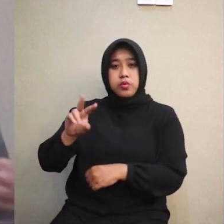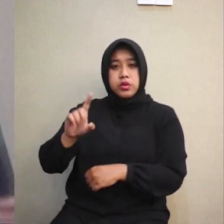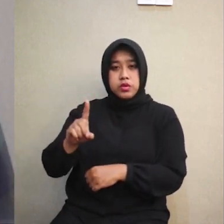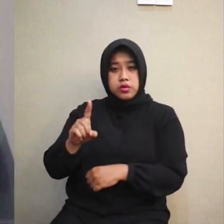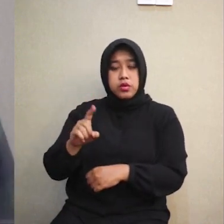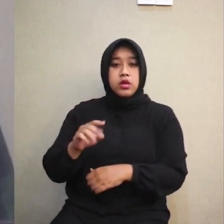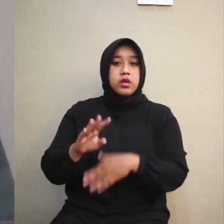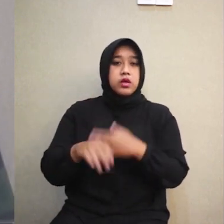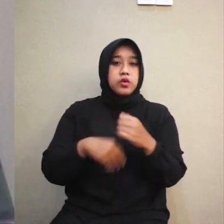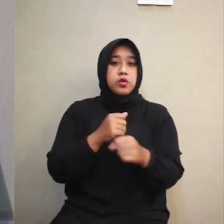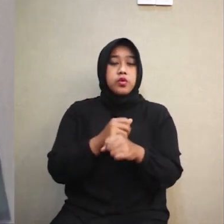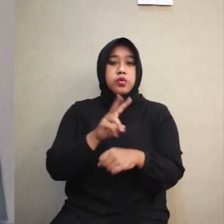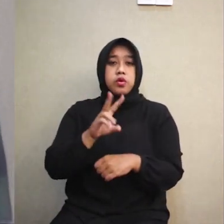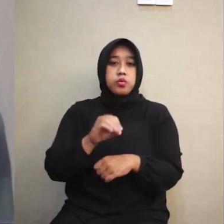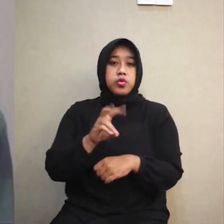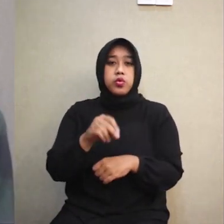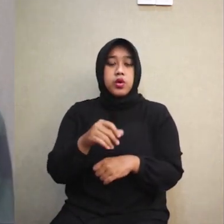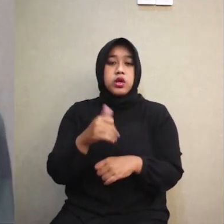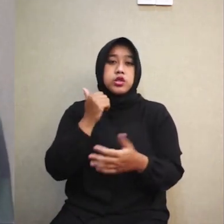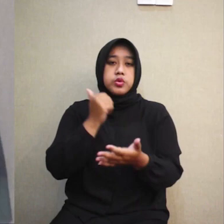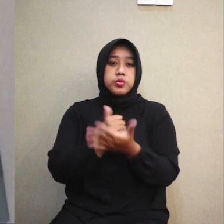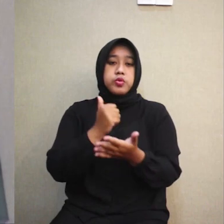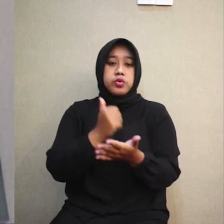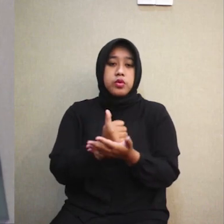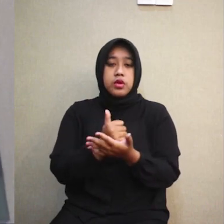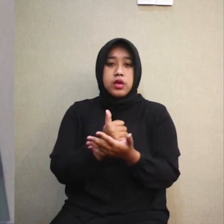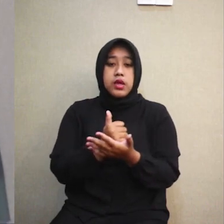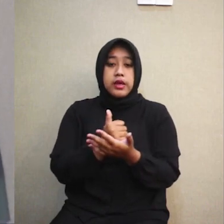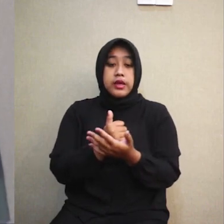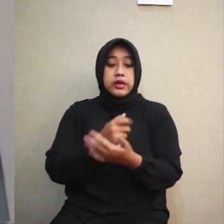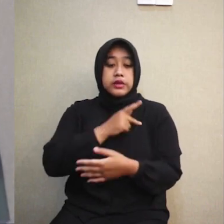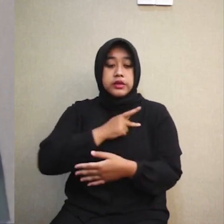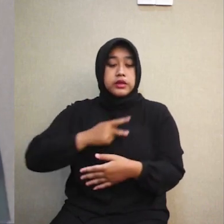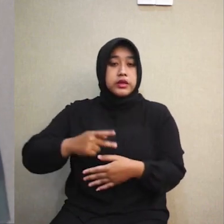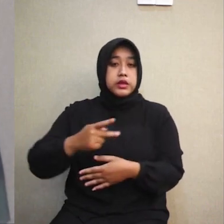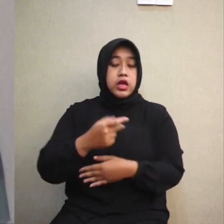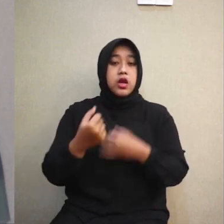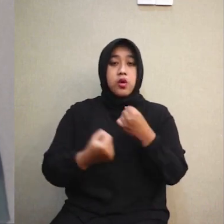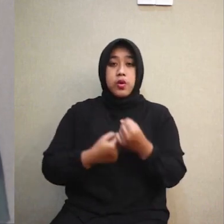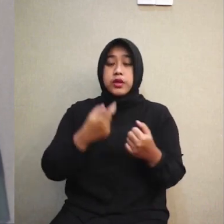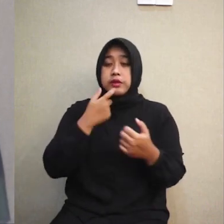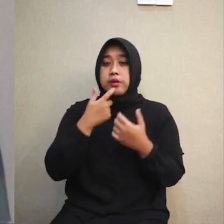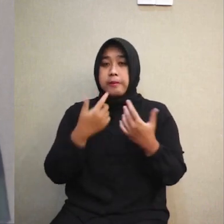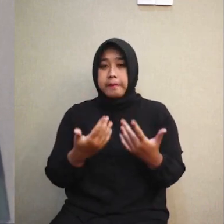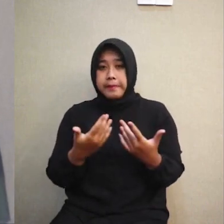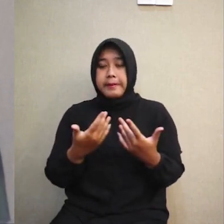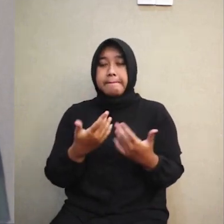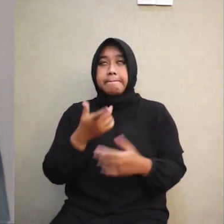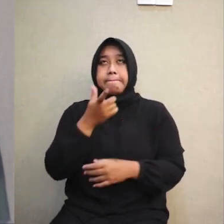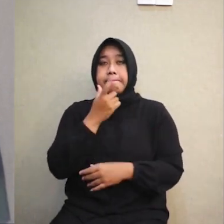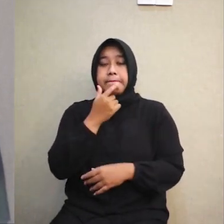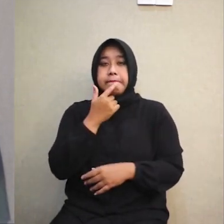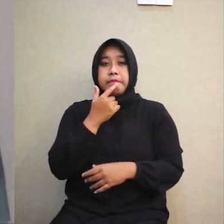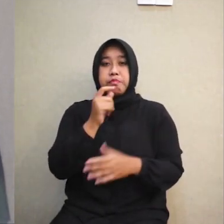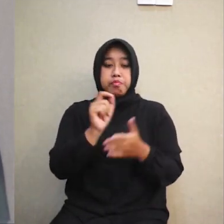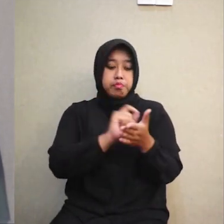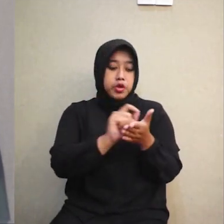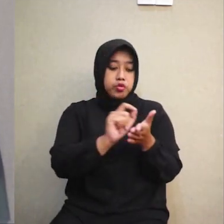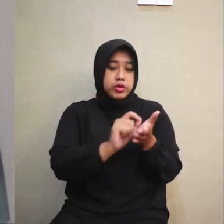2022 memang Hal pertama yang yang kita lakukan adalah menulis